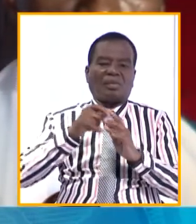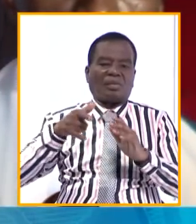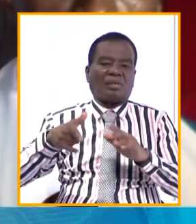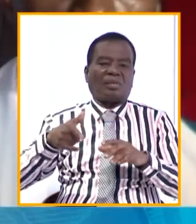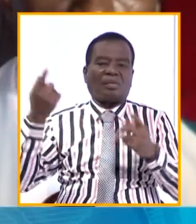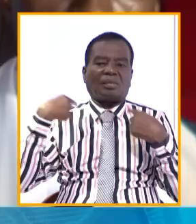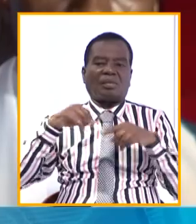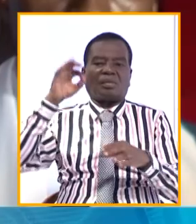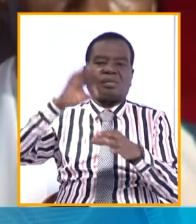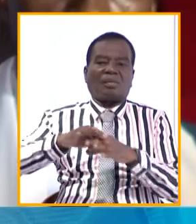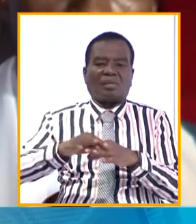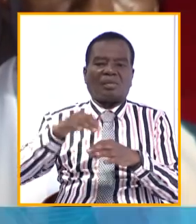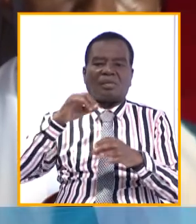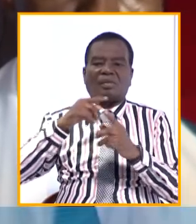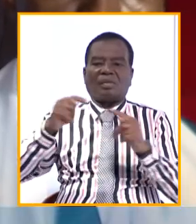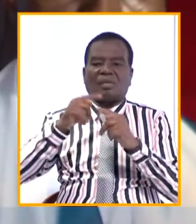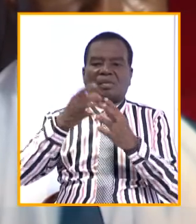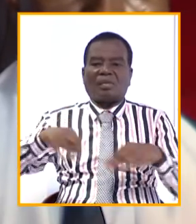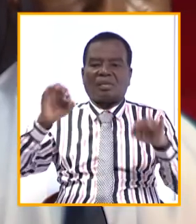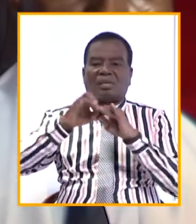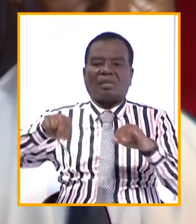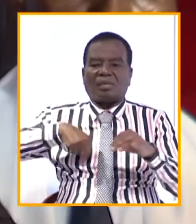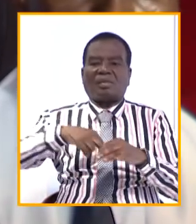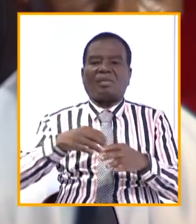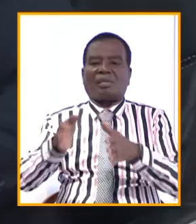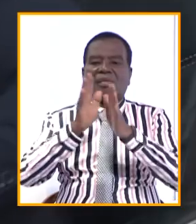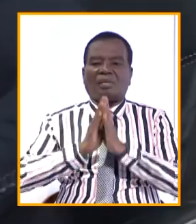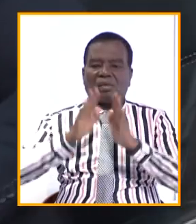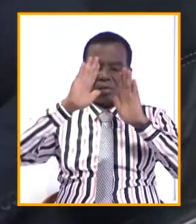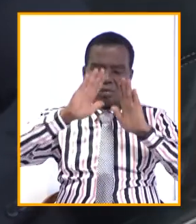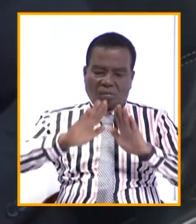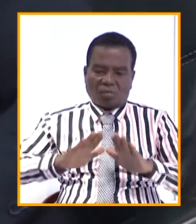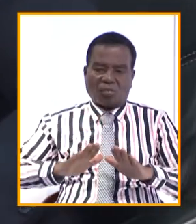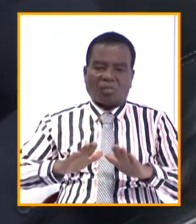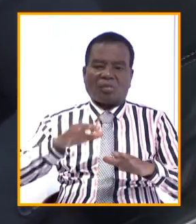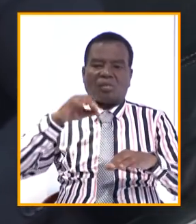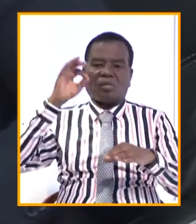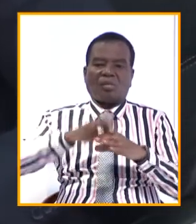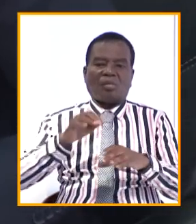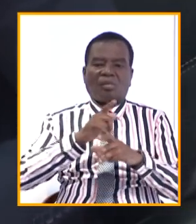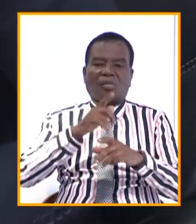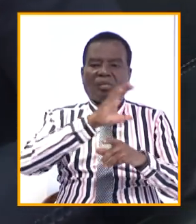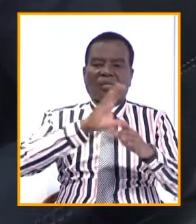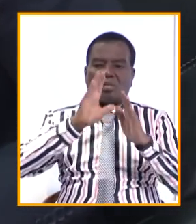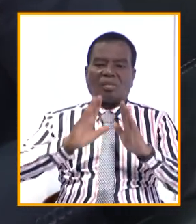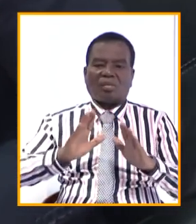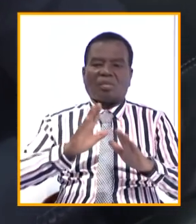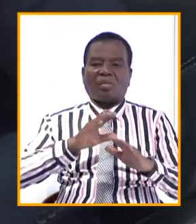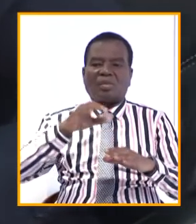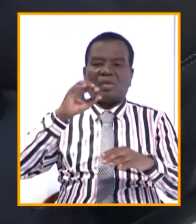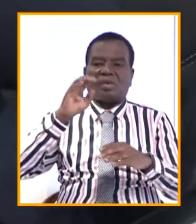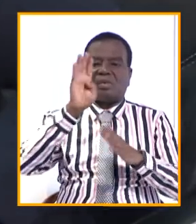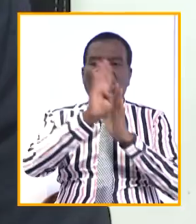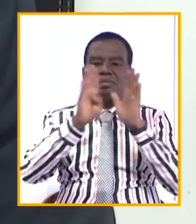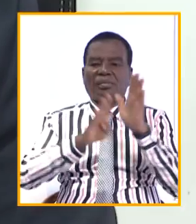des élections. Mais surtout, ce qui était très important, il nous a demandé de calmer le jeu. Dans une élection locale, ce qui compte, il y a le bilan du